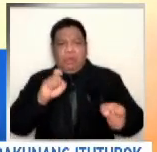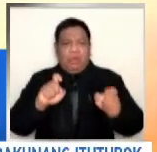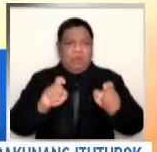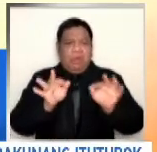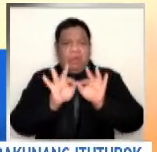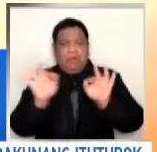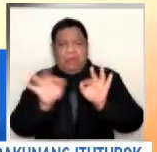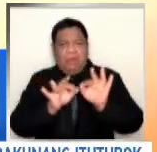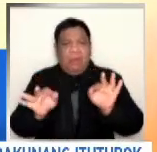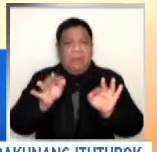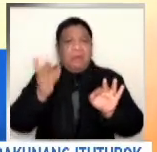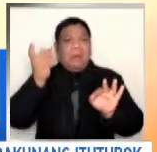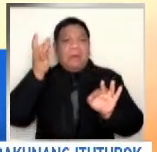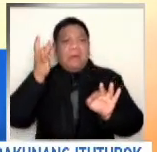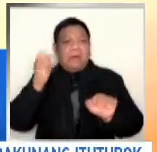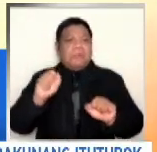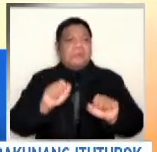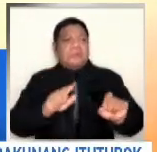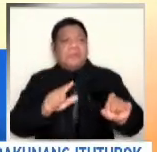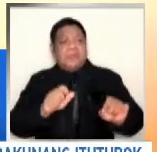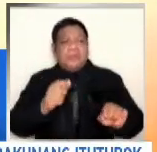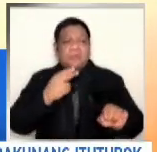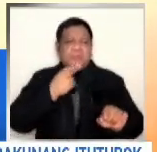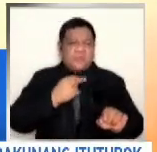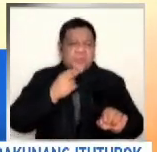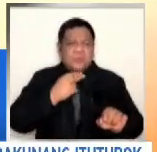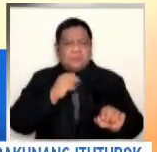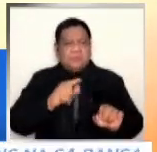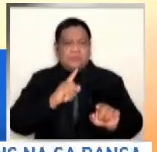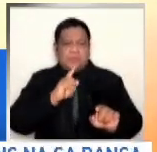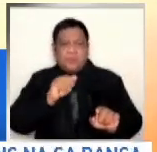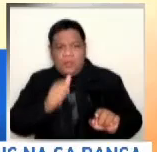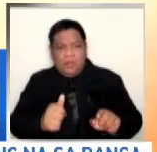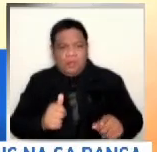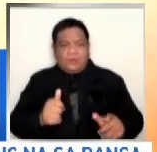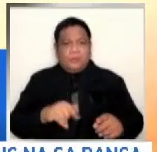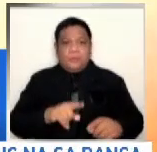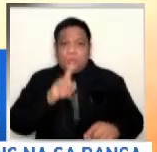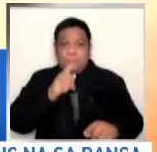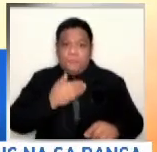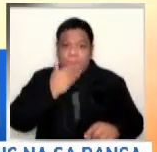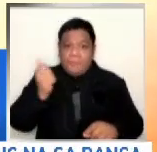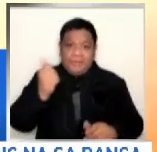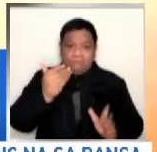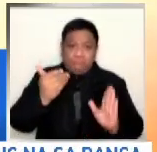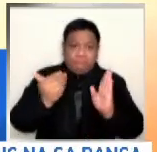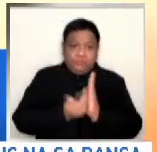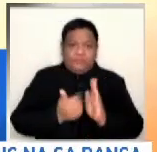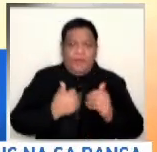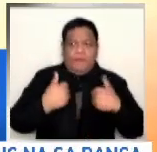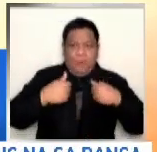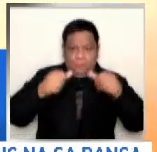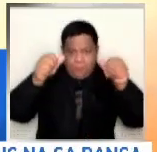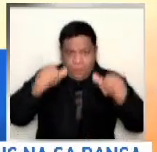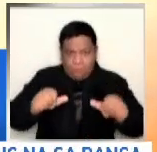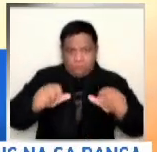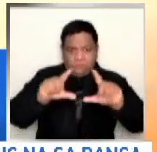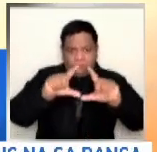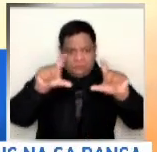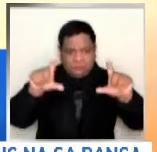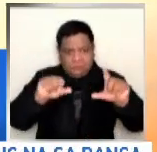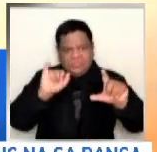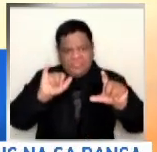ibebenta kasi ang cute-cute, pero hindi naman talaga. Of course, the best evidence would still be the post itself. As for a citizen's